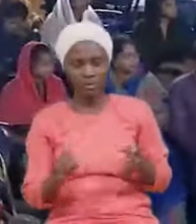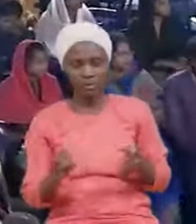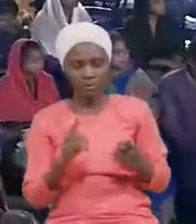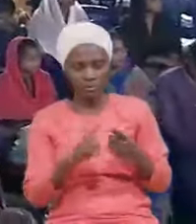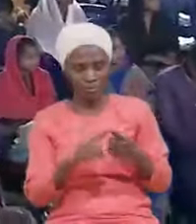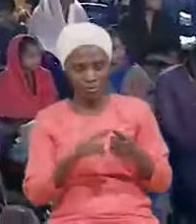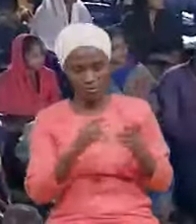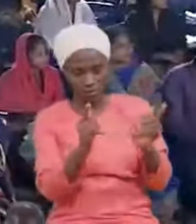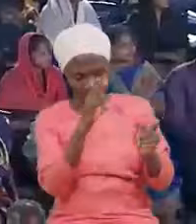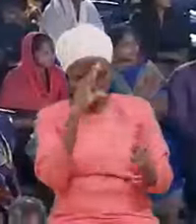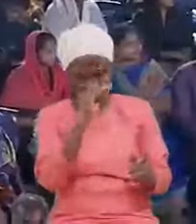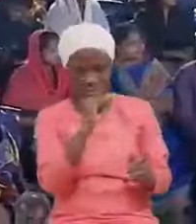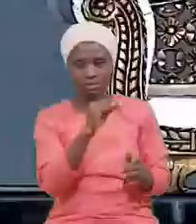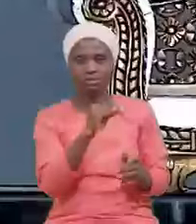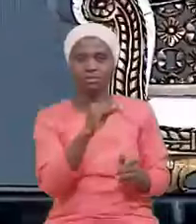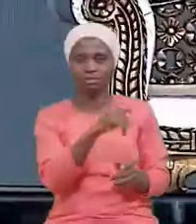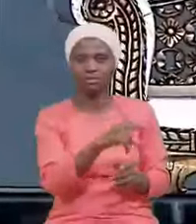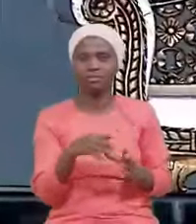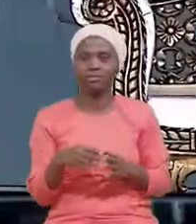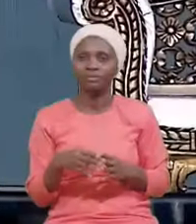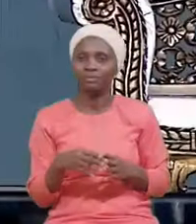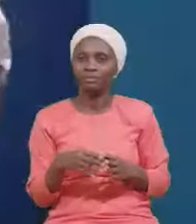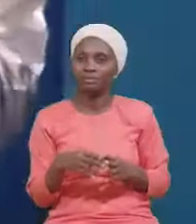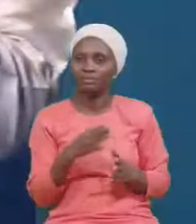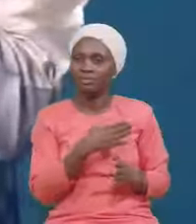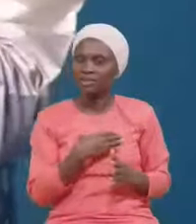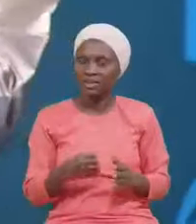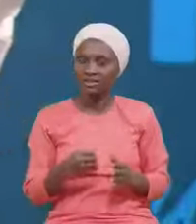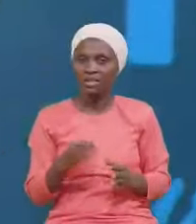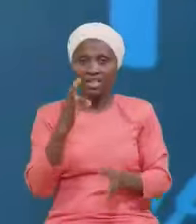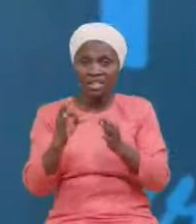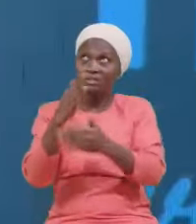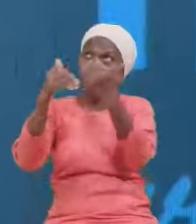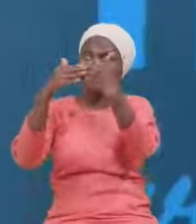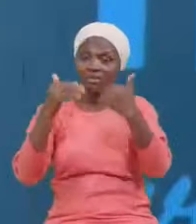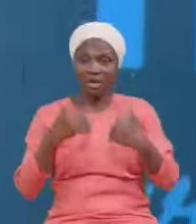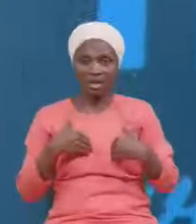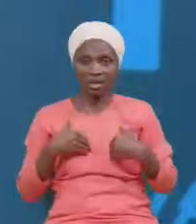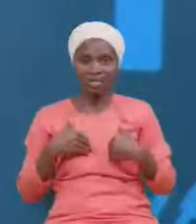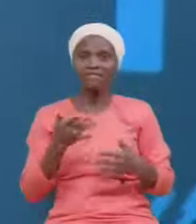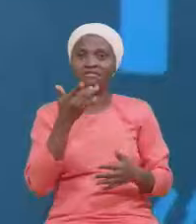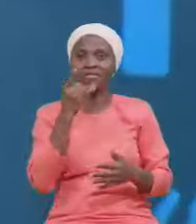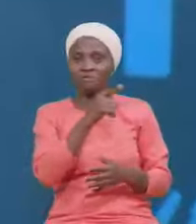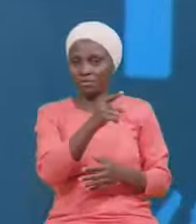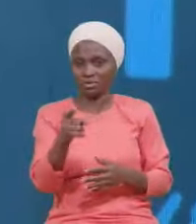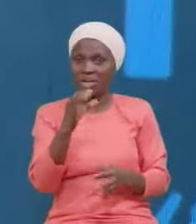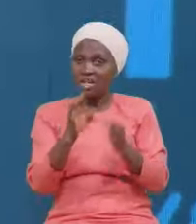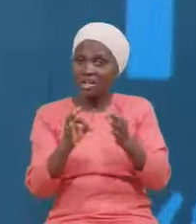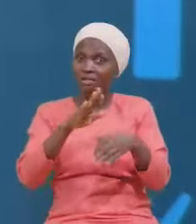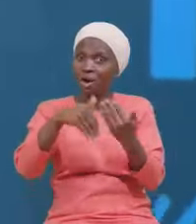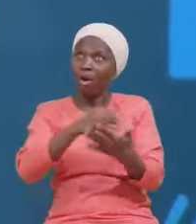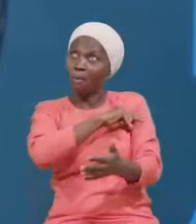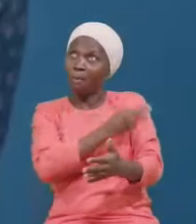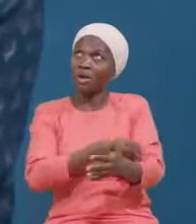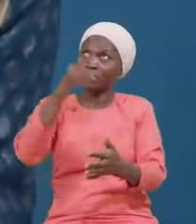unto him. ఇదిగో నా యొద్దకు ఆయన వస్తున్నారు. And if heaven has favored you. ఆయన మీకు అనుకూలంగా అనుగ్రహం చూపుతున్నారు. The Almighty God